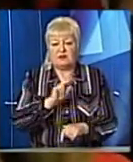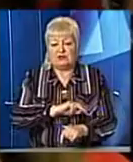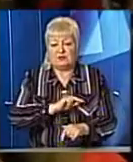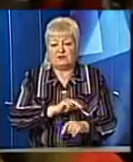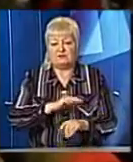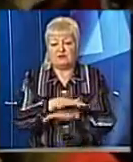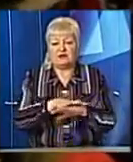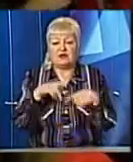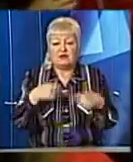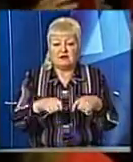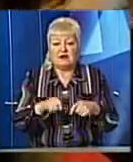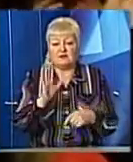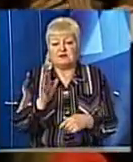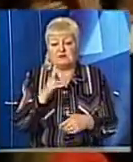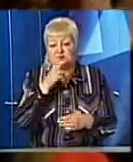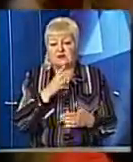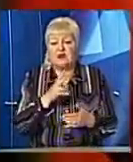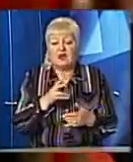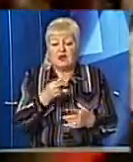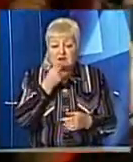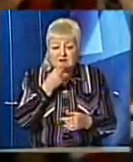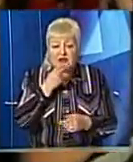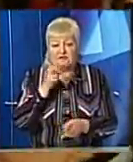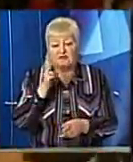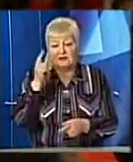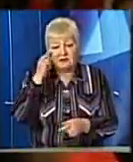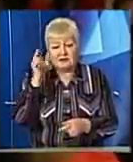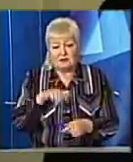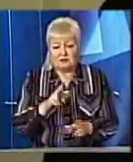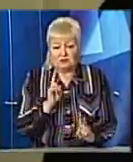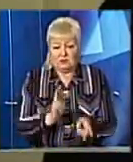будуть презентовані страви китайської кухні.